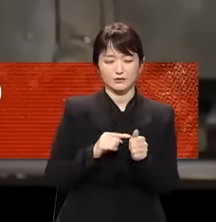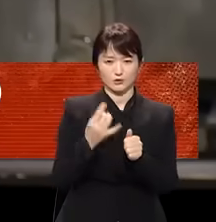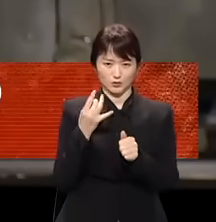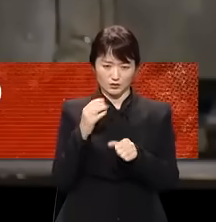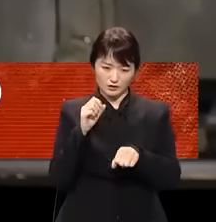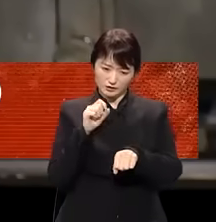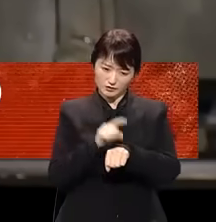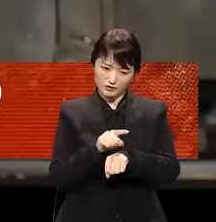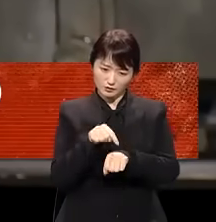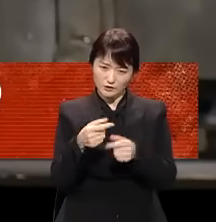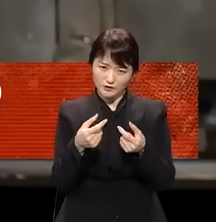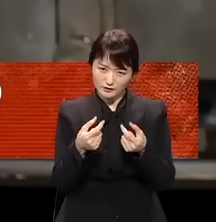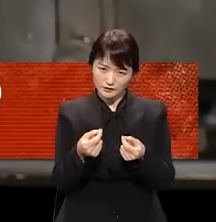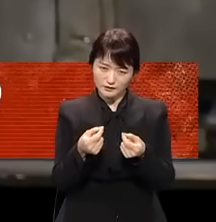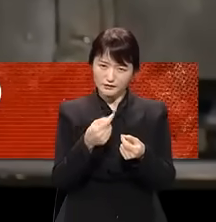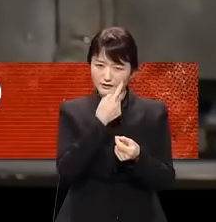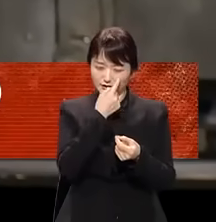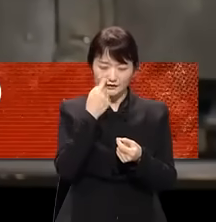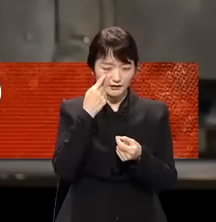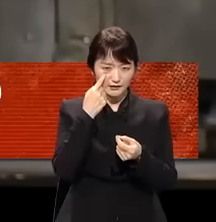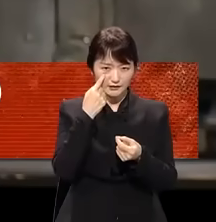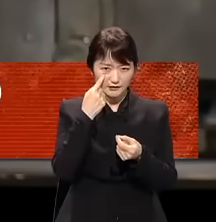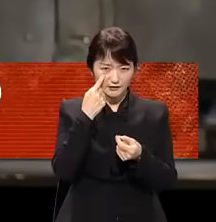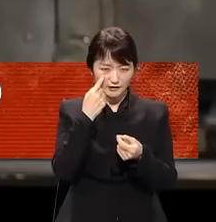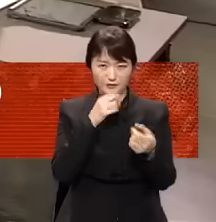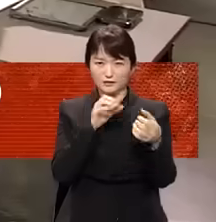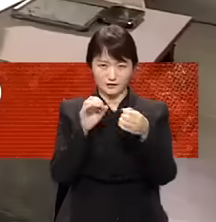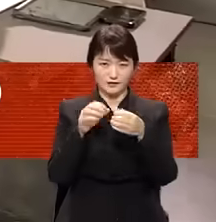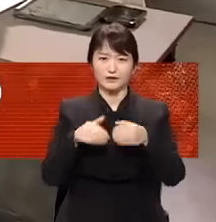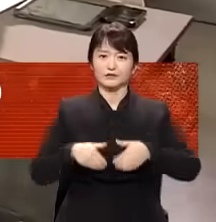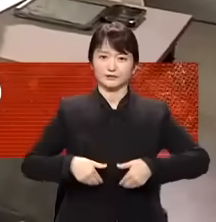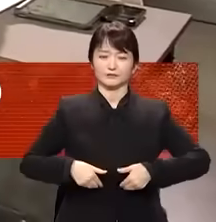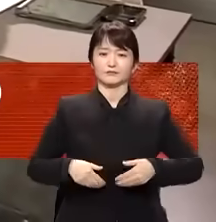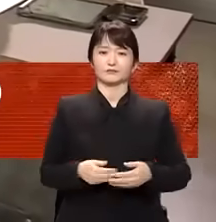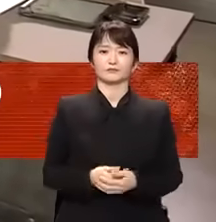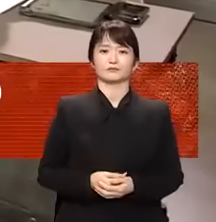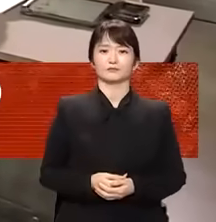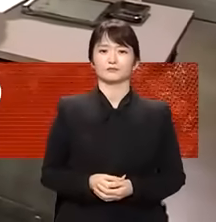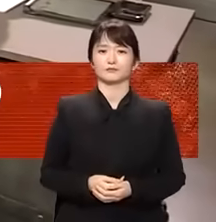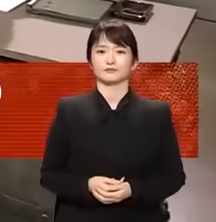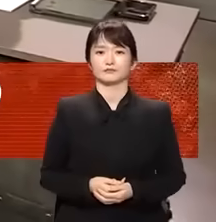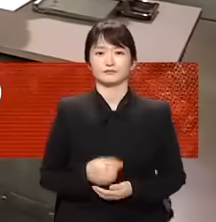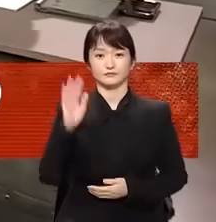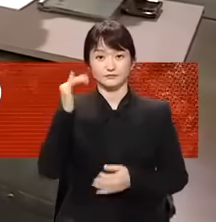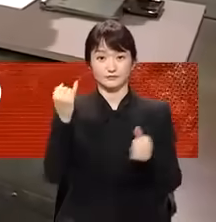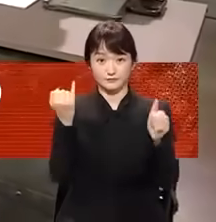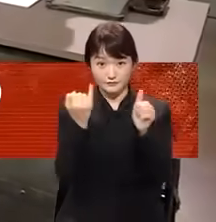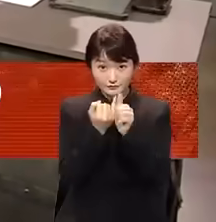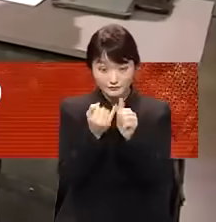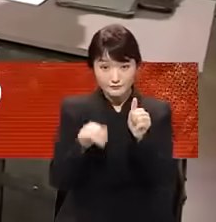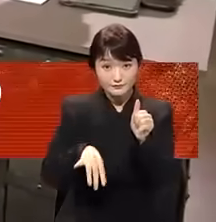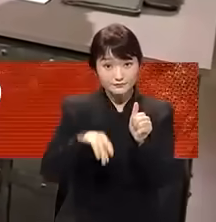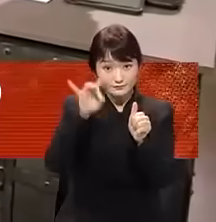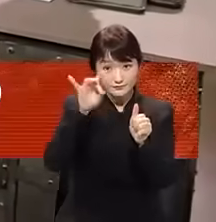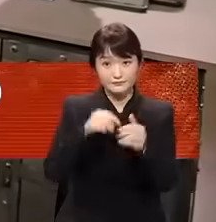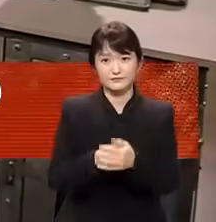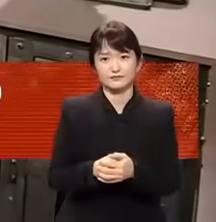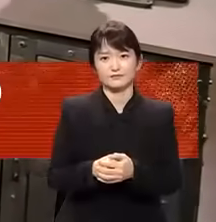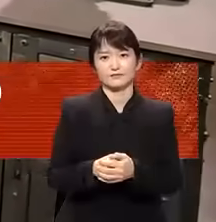확인한 다음에 다시 얘기가 필요할 것 같습니다 자 그런데 말이죠 최근 정말 결혼하고 처음으로 그냥